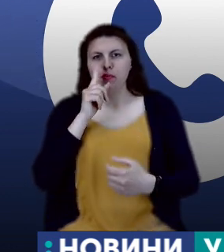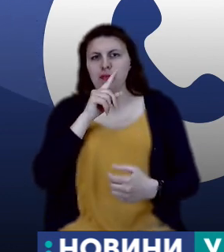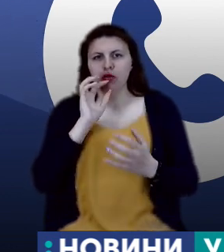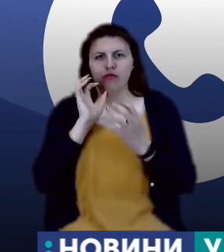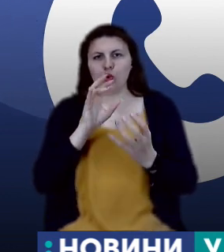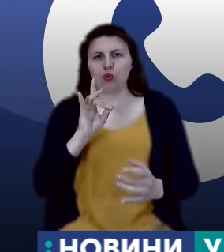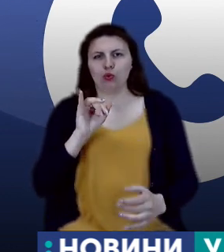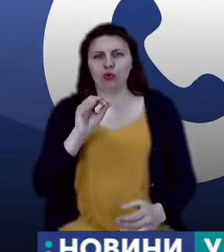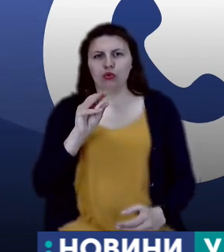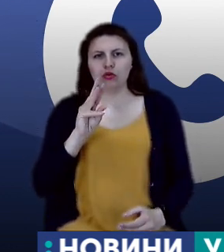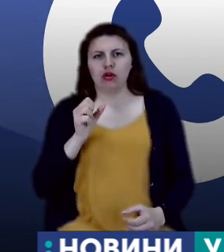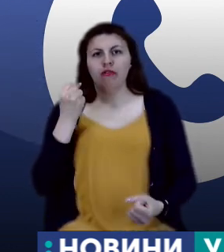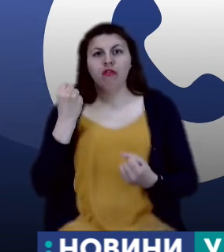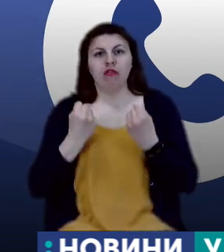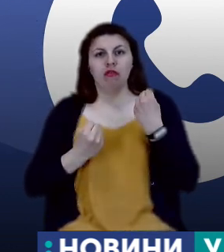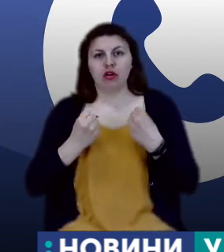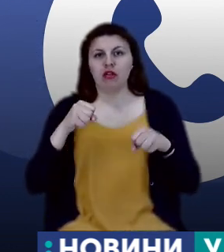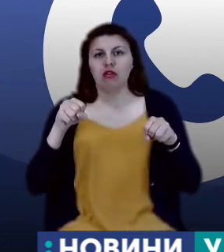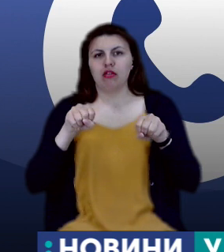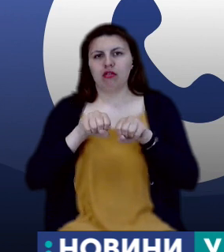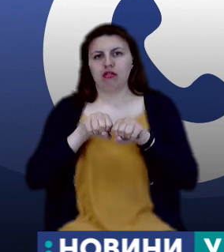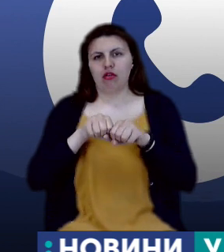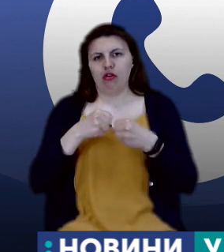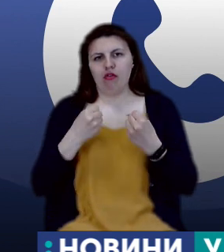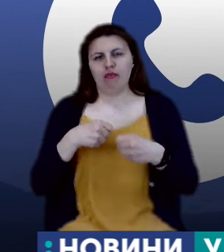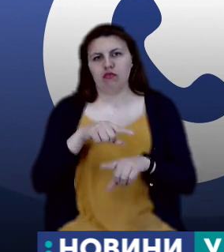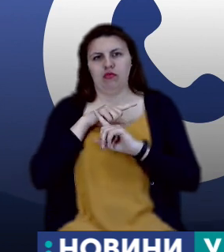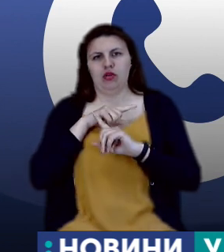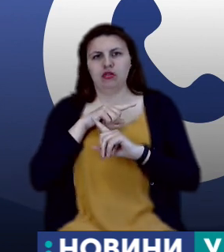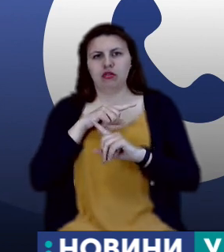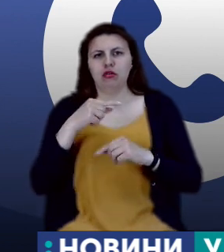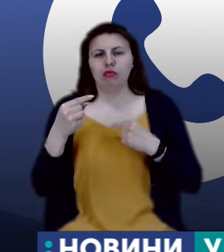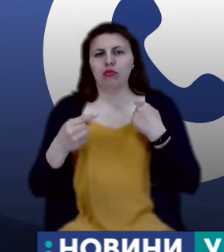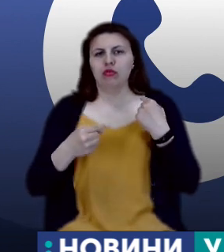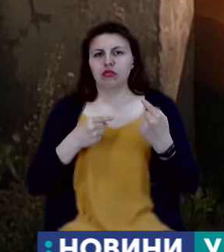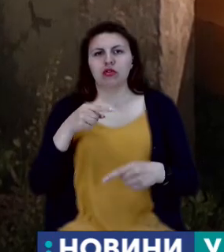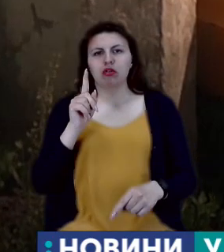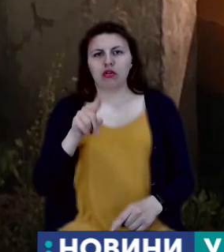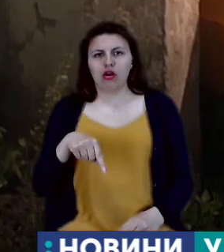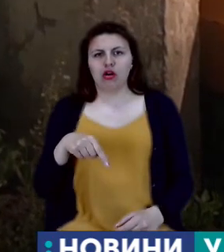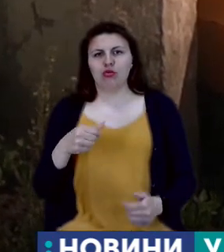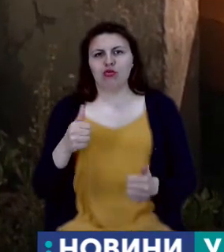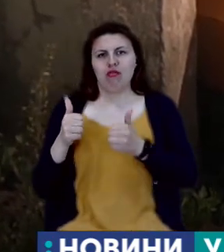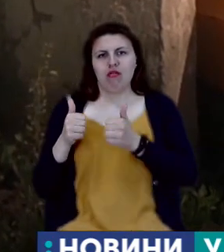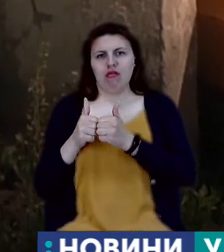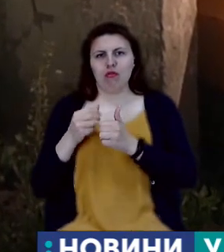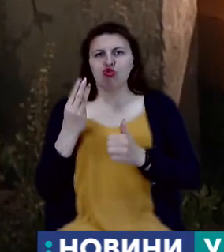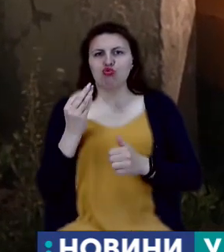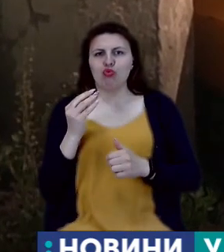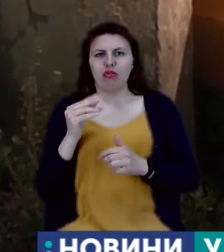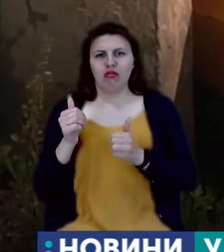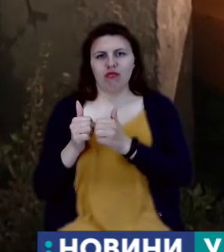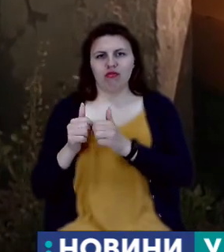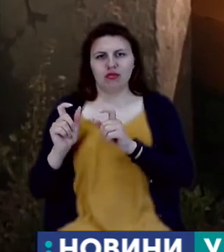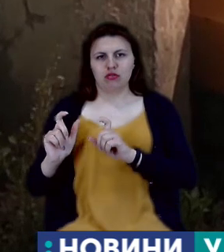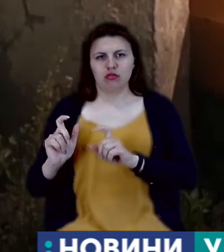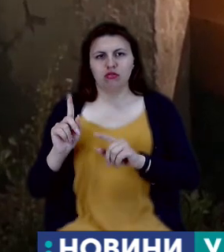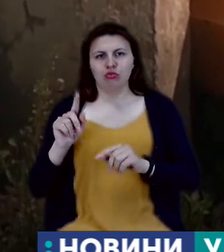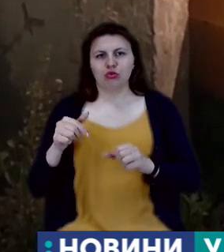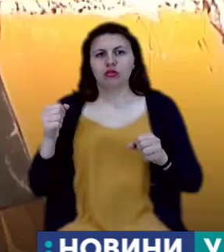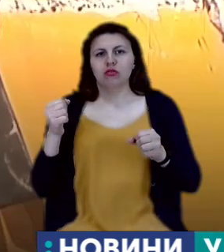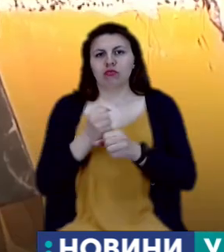водія виявилися смертельними, постраждали також пасажир «Шкоди». Також травмувалися пасажири, що перебували у